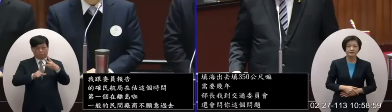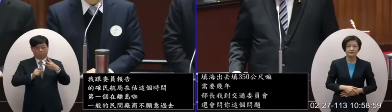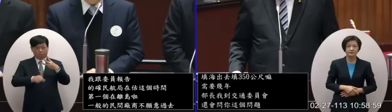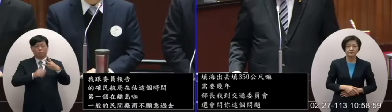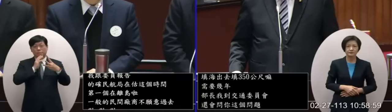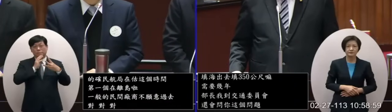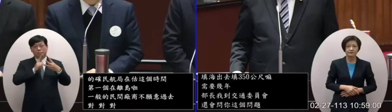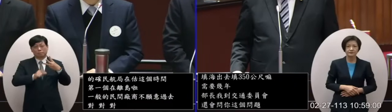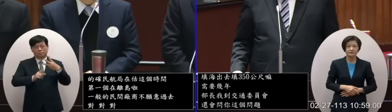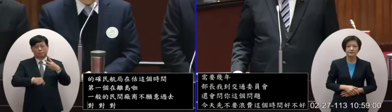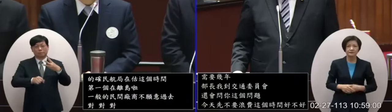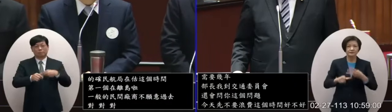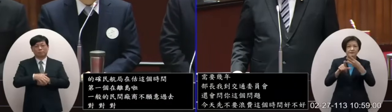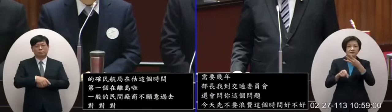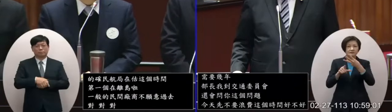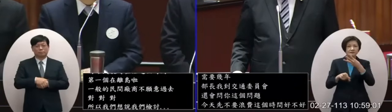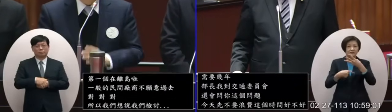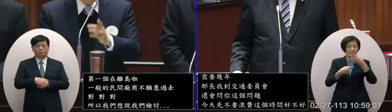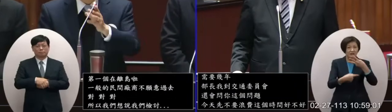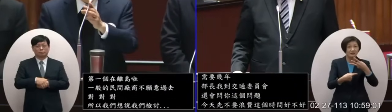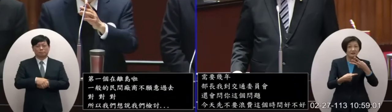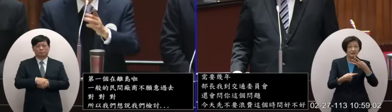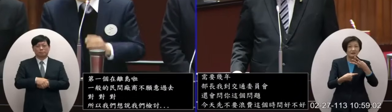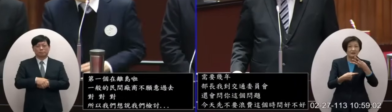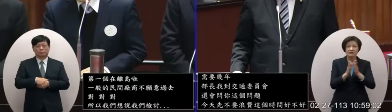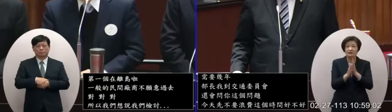对啊， 对， 3月1号、